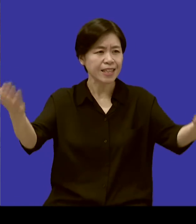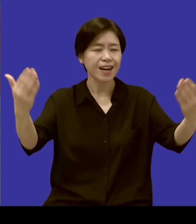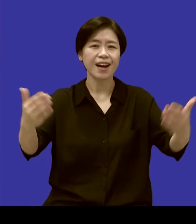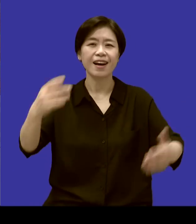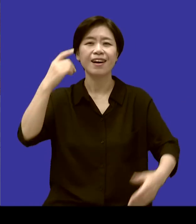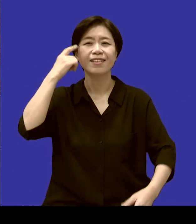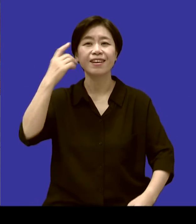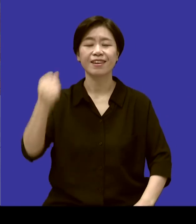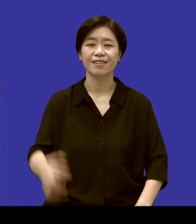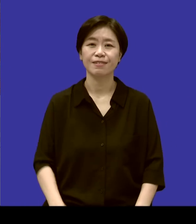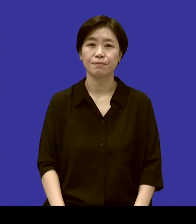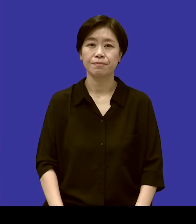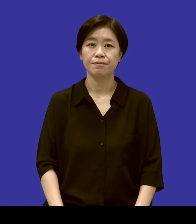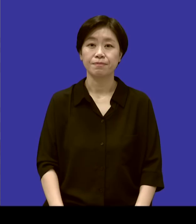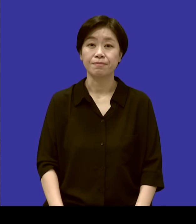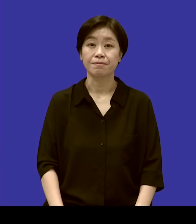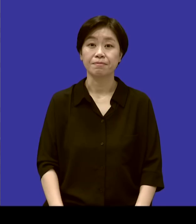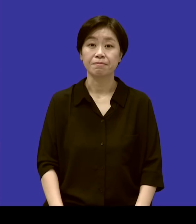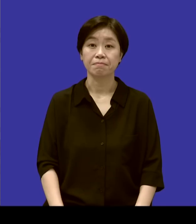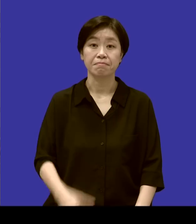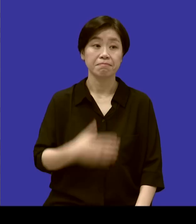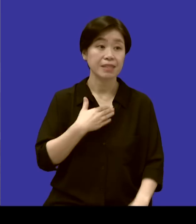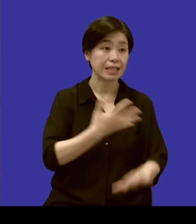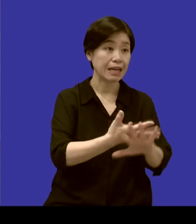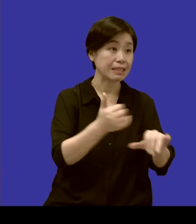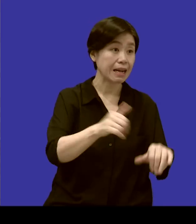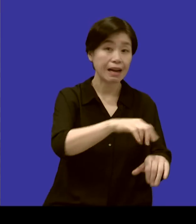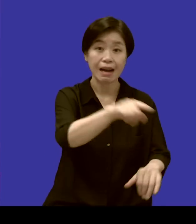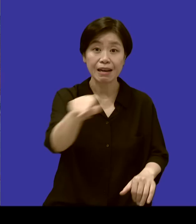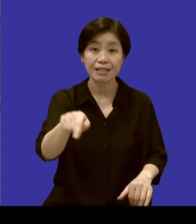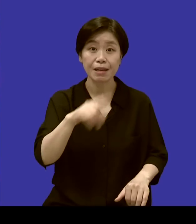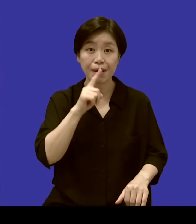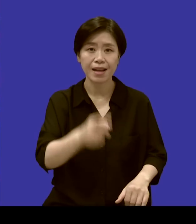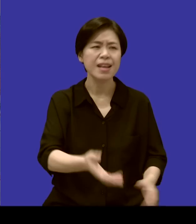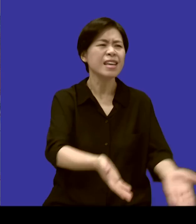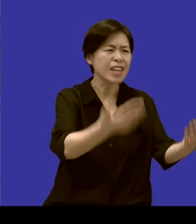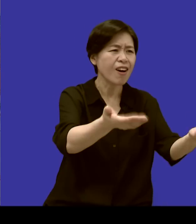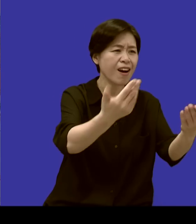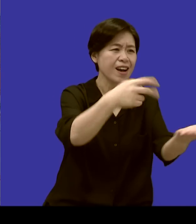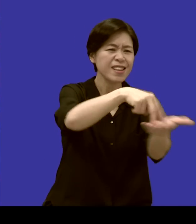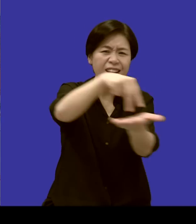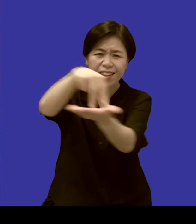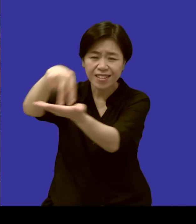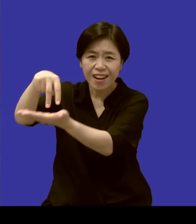이거 너무 세요 이러실 거잖아요. 그리고 제가 막 형제들한테 집사님 일어나.